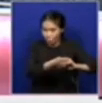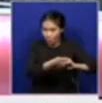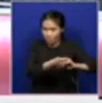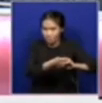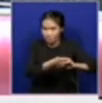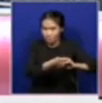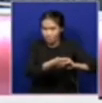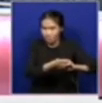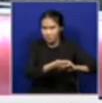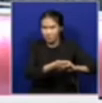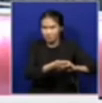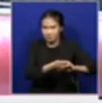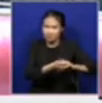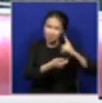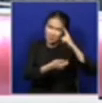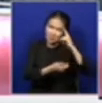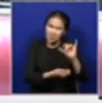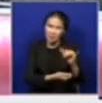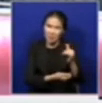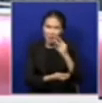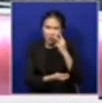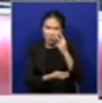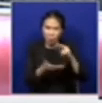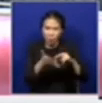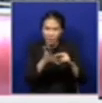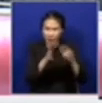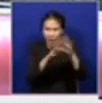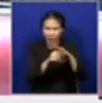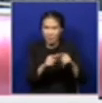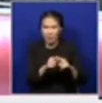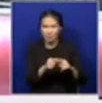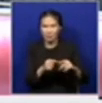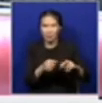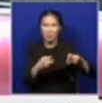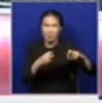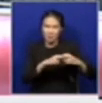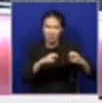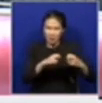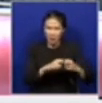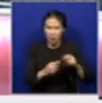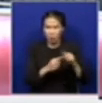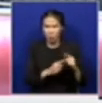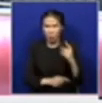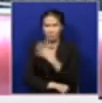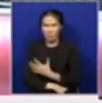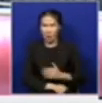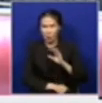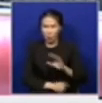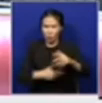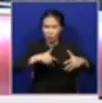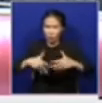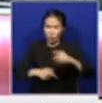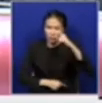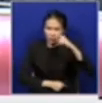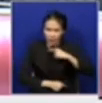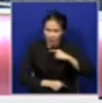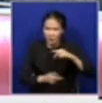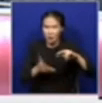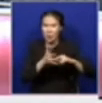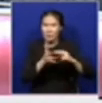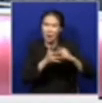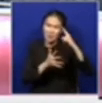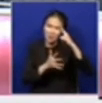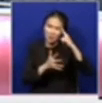CPTPP นี้อาจจะเหมือนปลวกที่คอยกัดก่อนทำให้ระบบประกันสุขภาพของคนไทยอ่อนแอลง